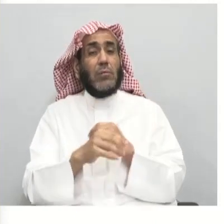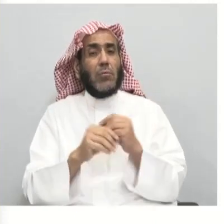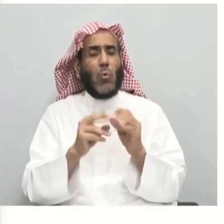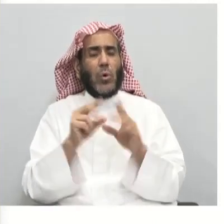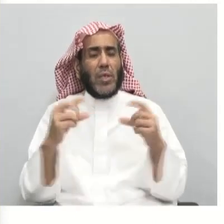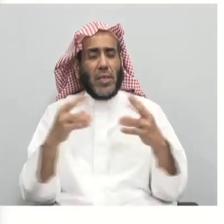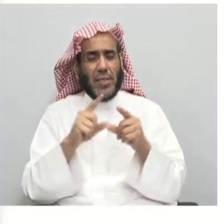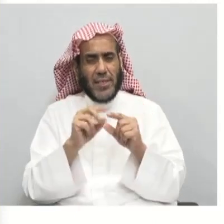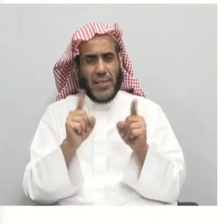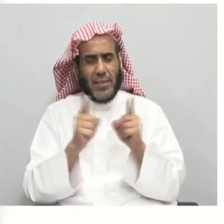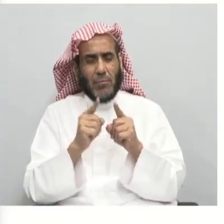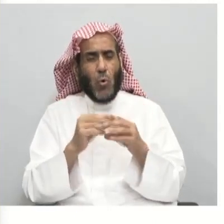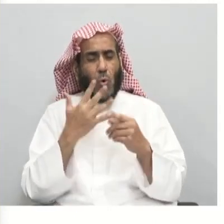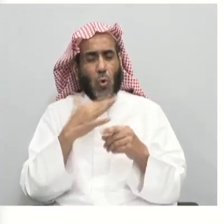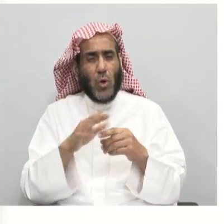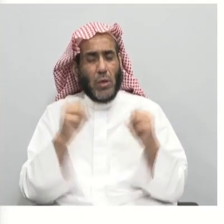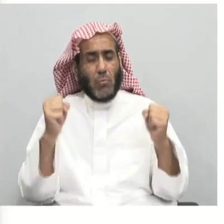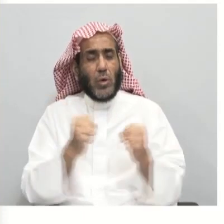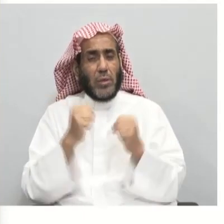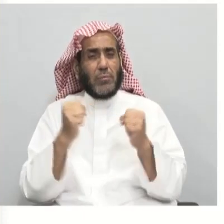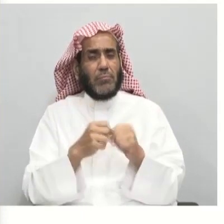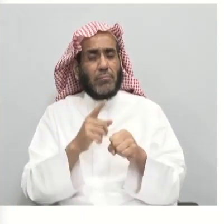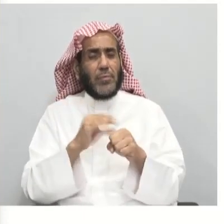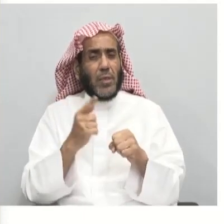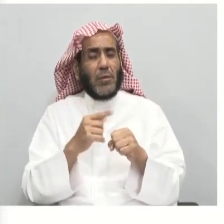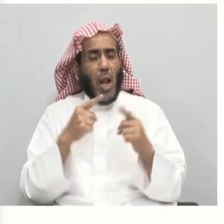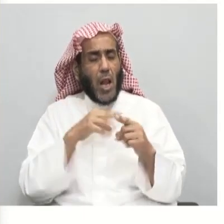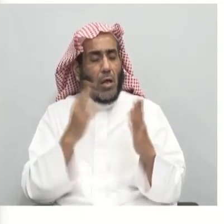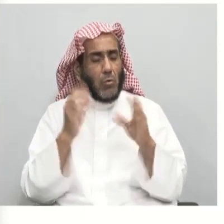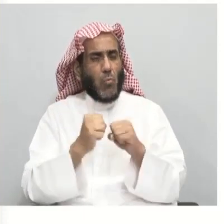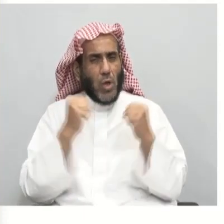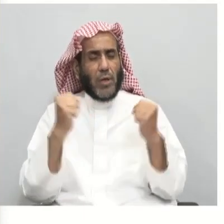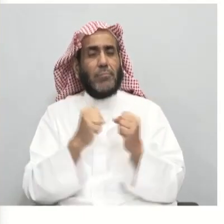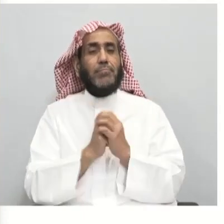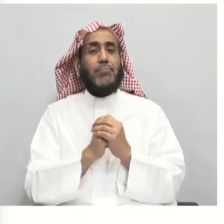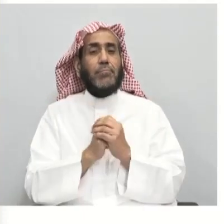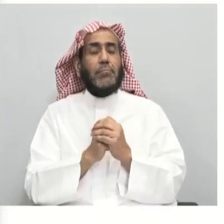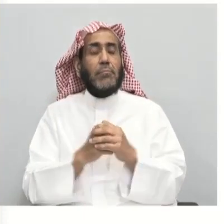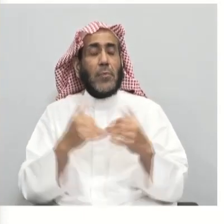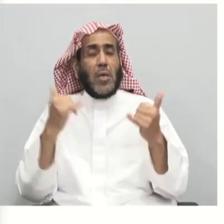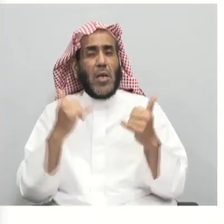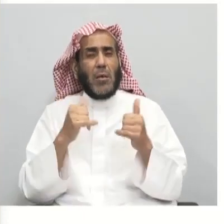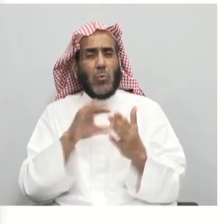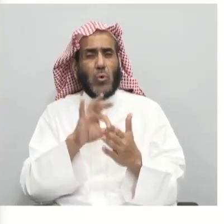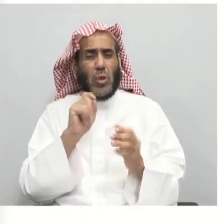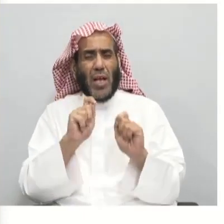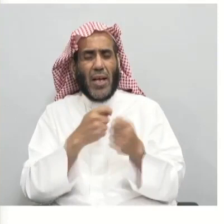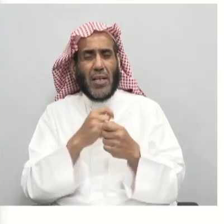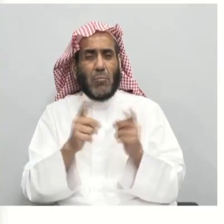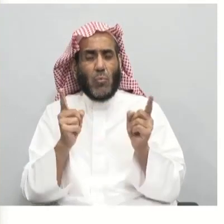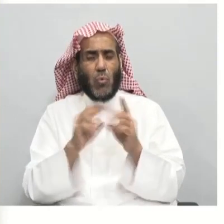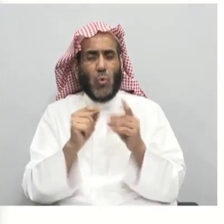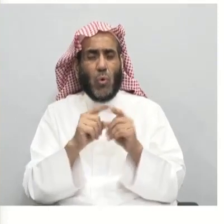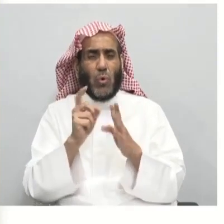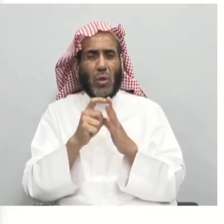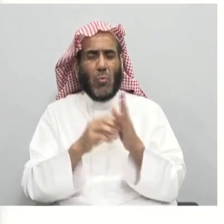وتلخيصها وسهوله مراجعتها عند الحاجه اهميه تنقيح ملخصات الموضوعات